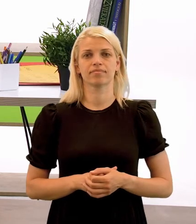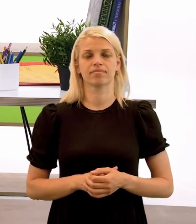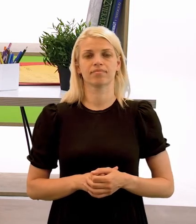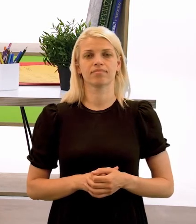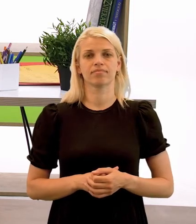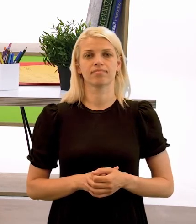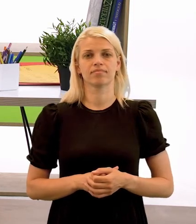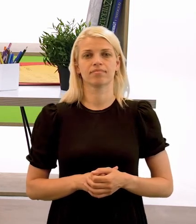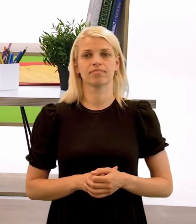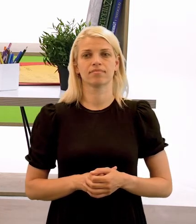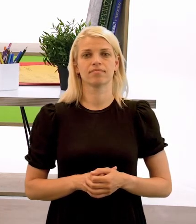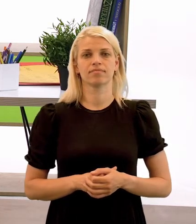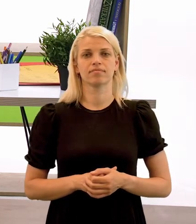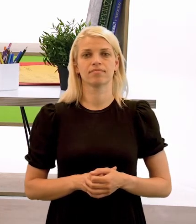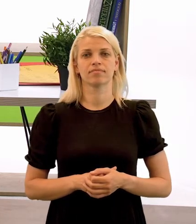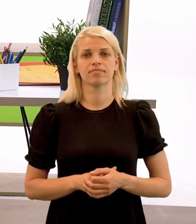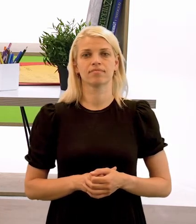slova